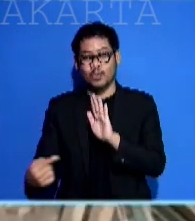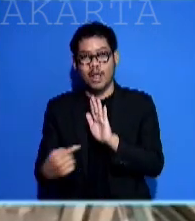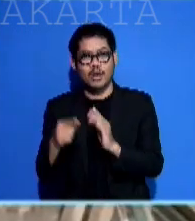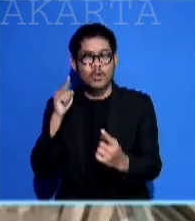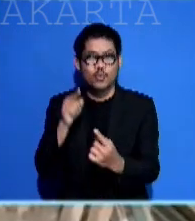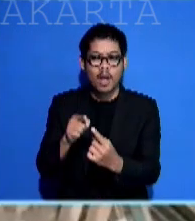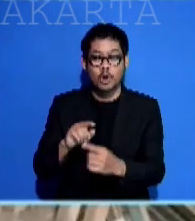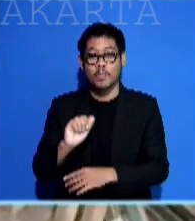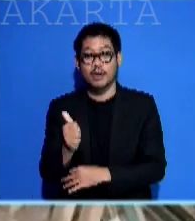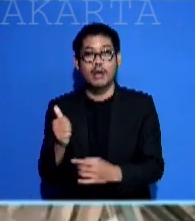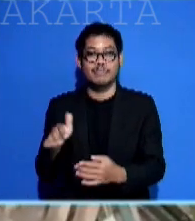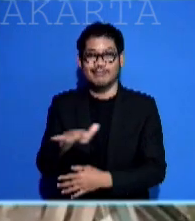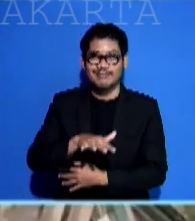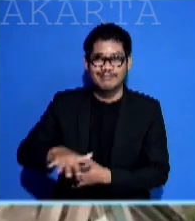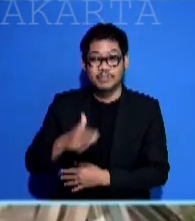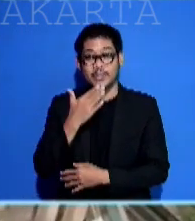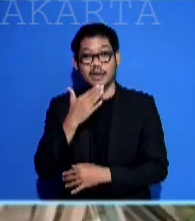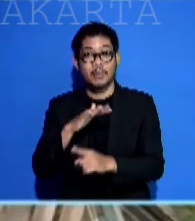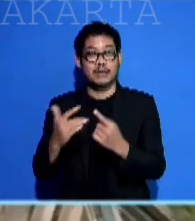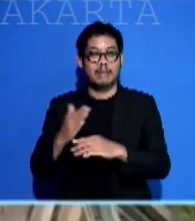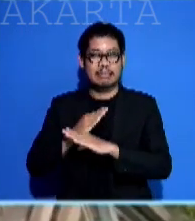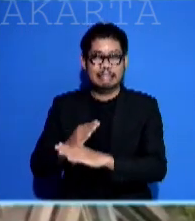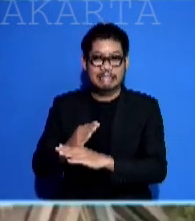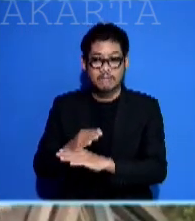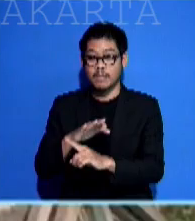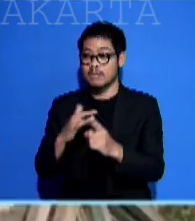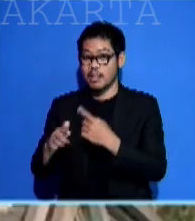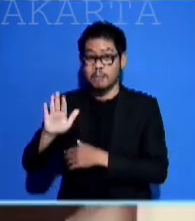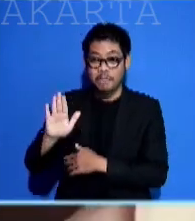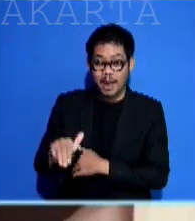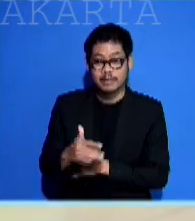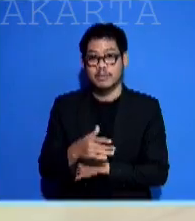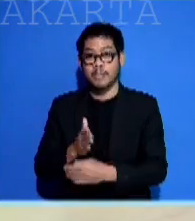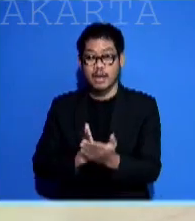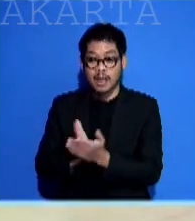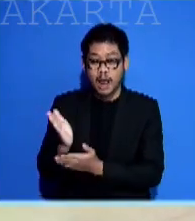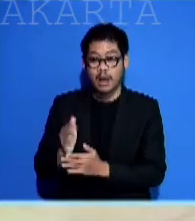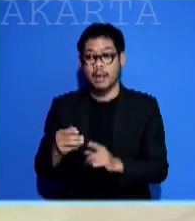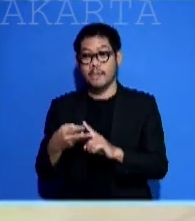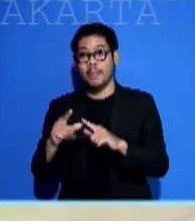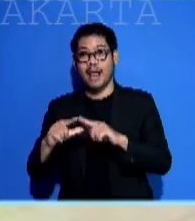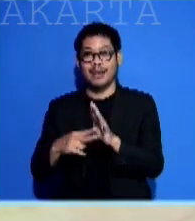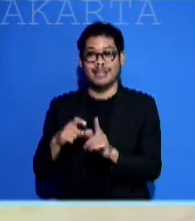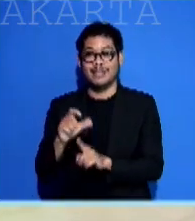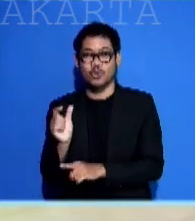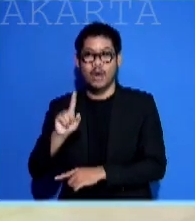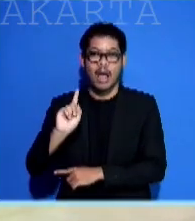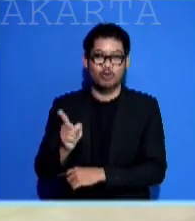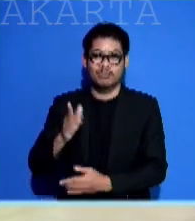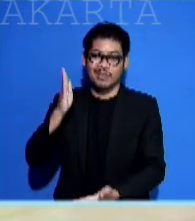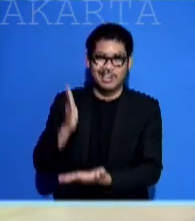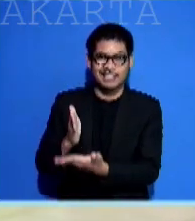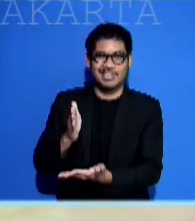menghilangkan kebiasaan berandu di masyarakat dengan menindak tegas masyarakat yang masih melakukan kebiasaan berandu tersebut kan kita